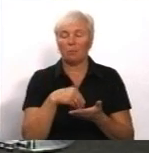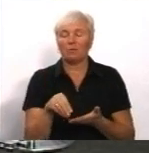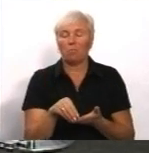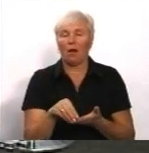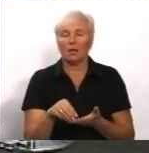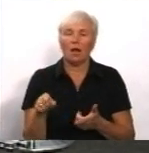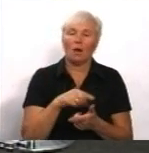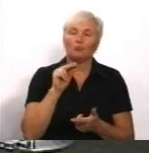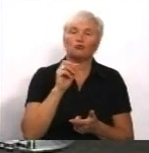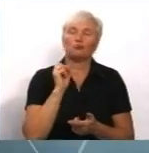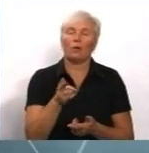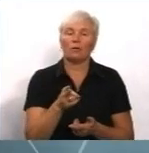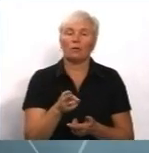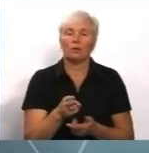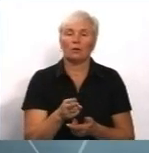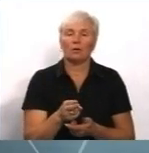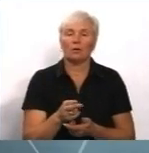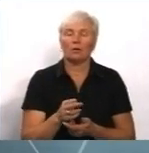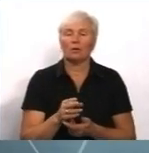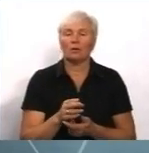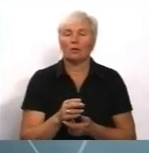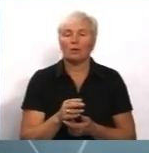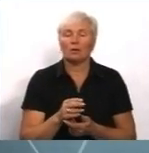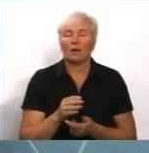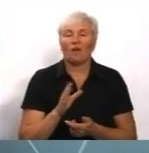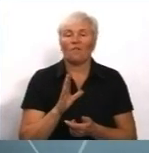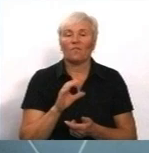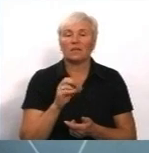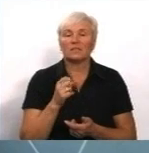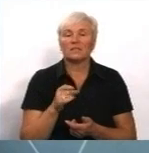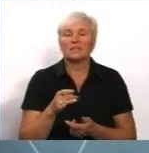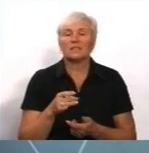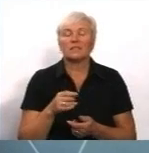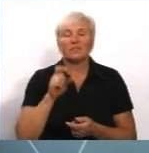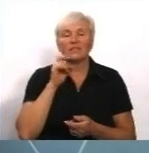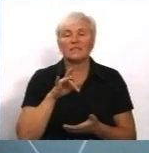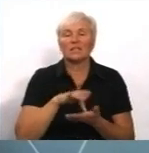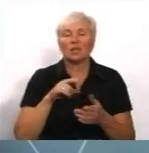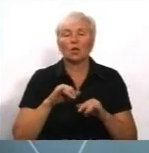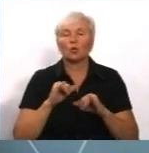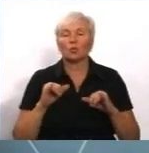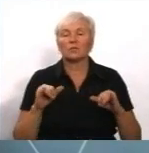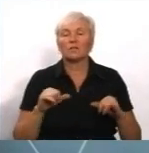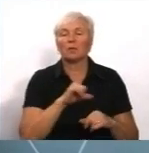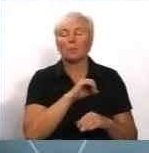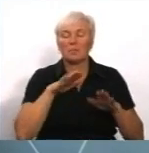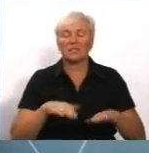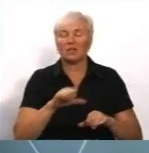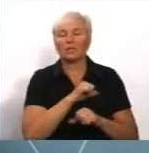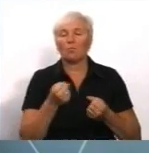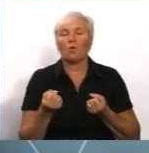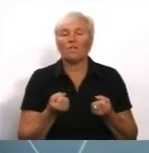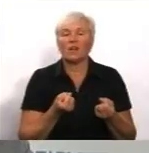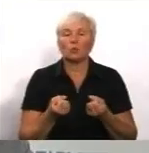чек. Юрій Войціцький, радник з регіонального розвитку Вінницького центру розвитку місцевого самоврядування. Його запитання звучить